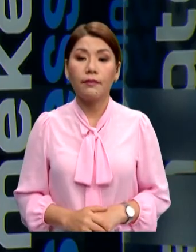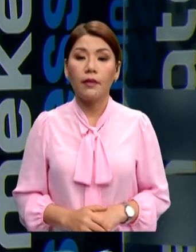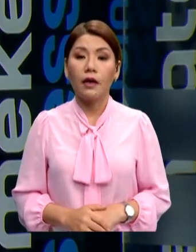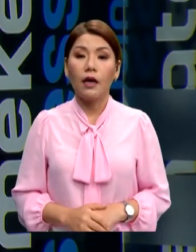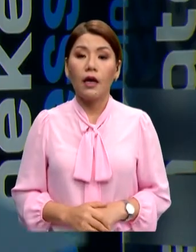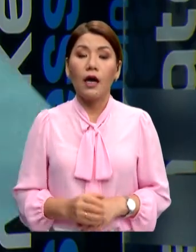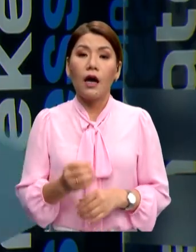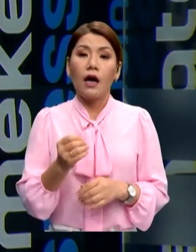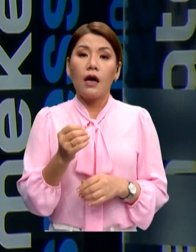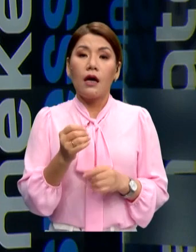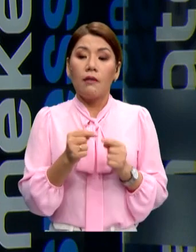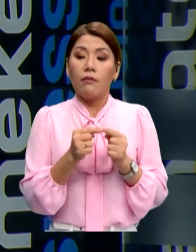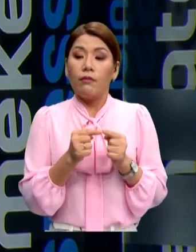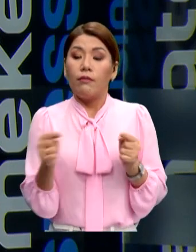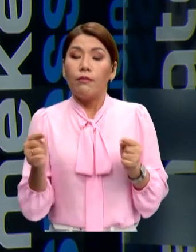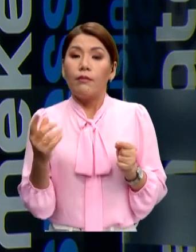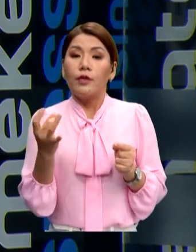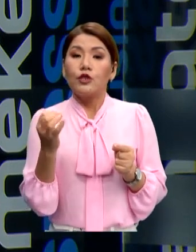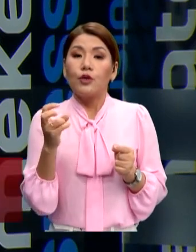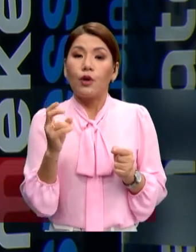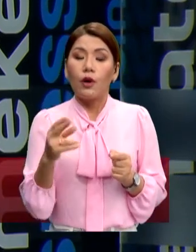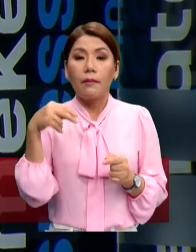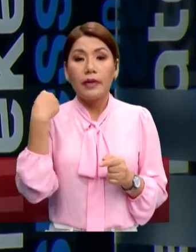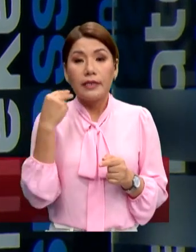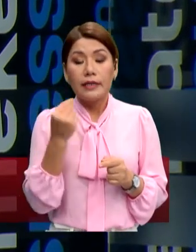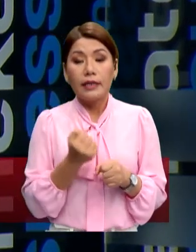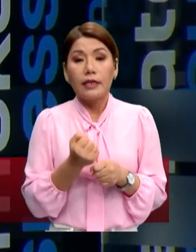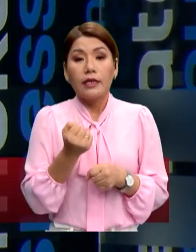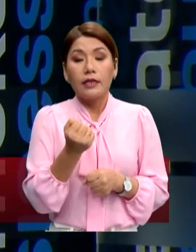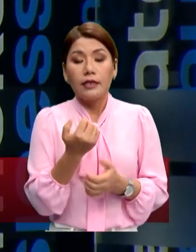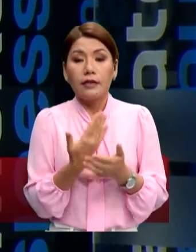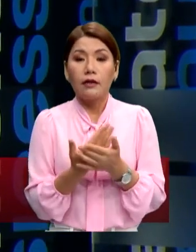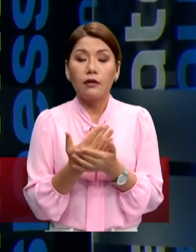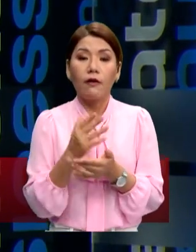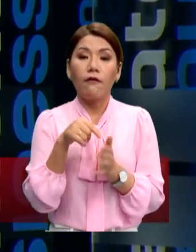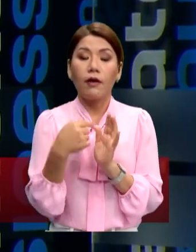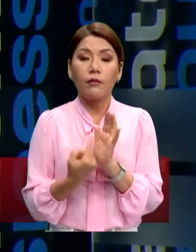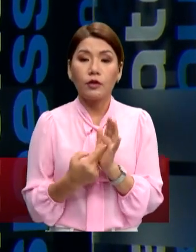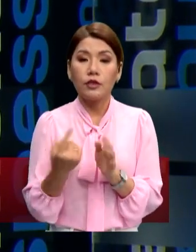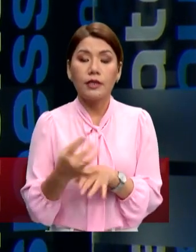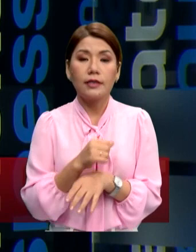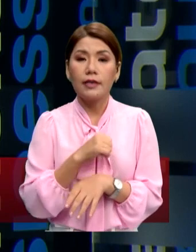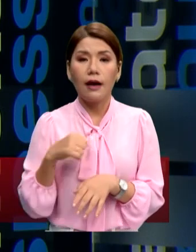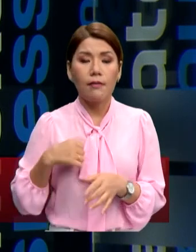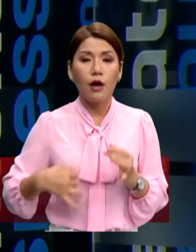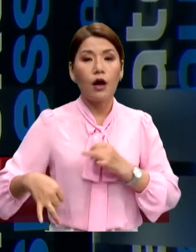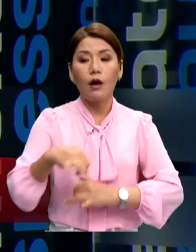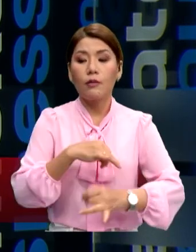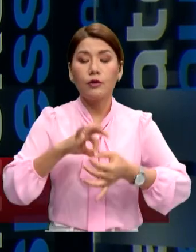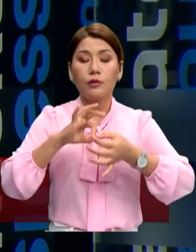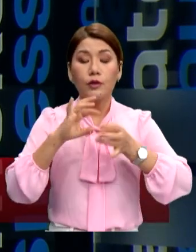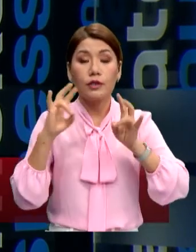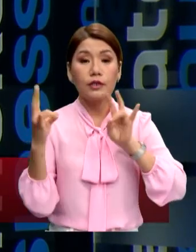Ну и продлят ли внеочередные выборы сроки президентства Касым-Жомарта Токаева? Этот вопрос стал одним из самых обсуждаемых как